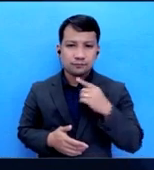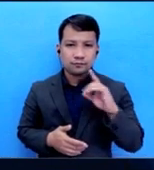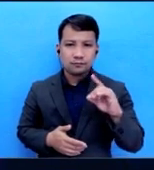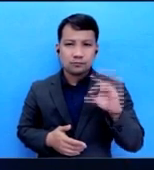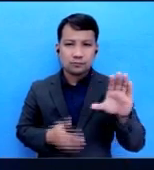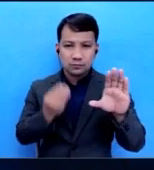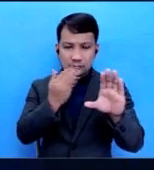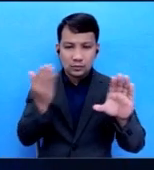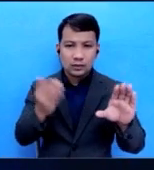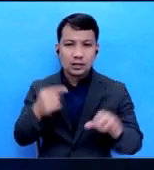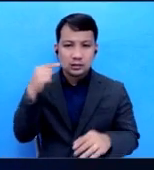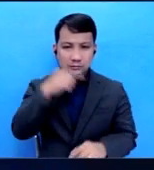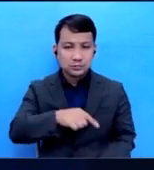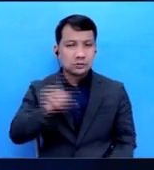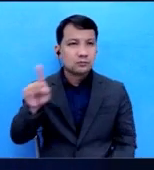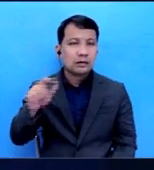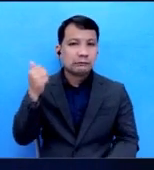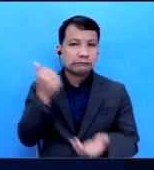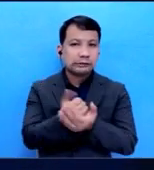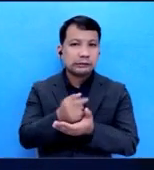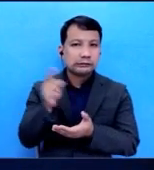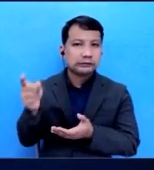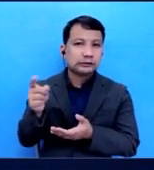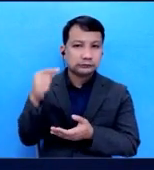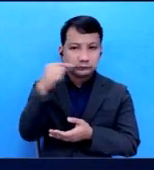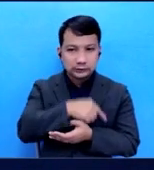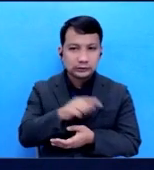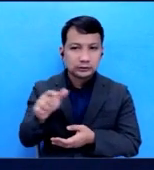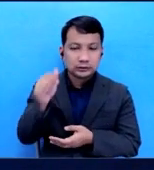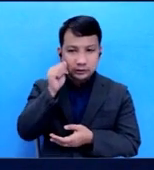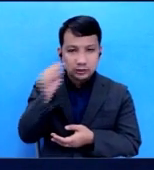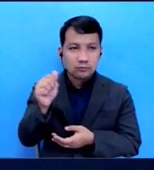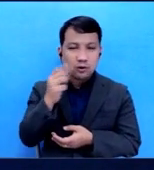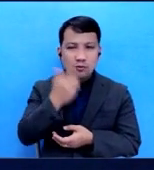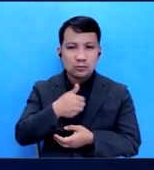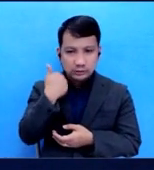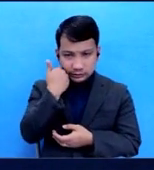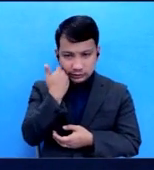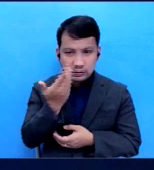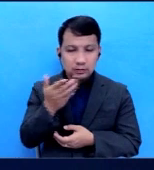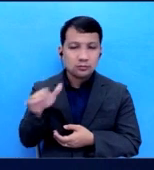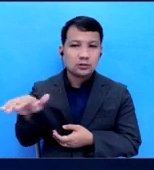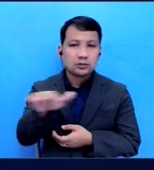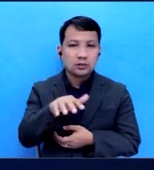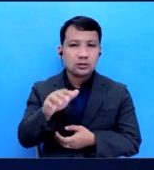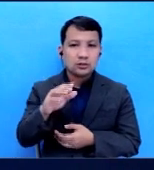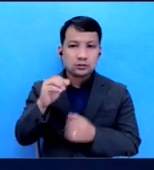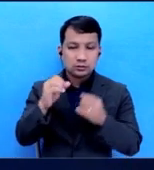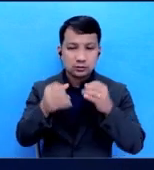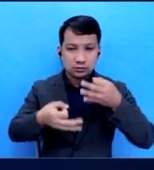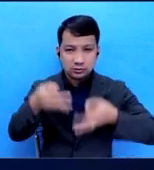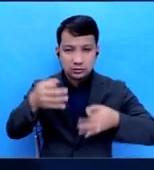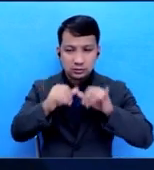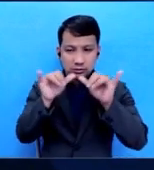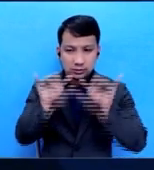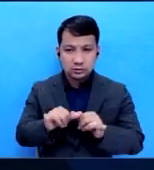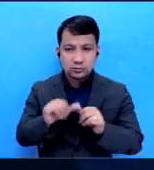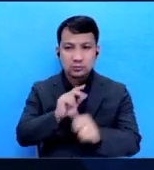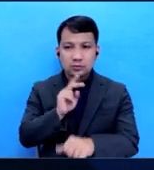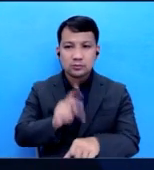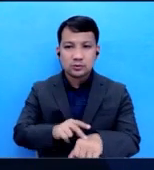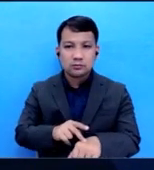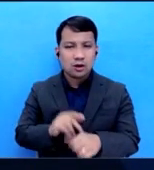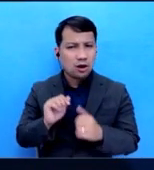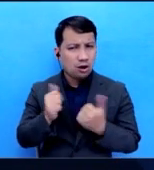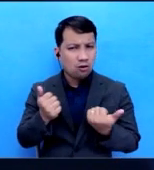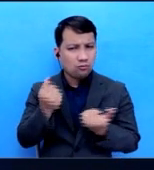naman, tinawag na certified liar si Aguirre. Kahihiyan daw ang dating kalihim sa justice system ng bansa. Paano rin